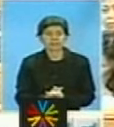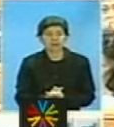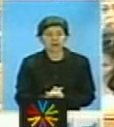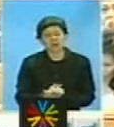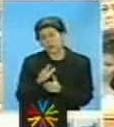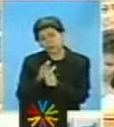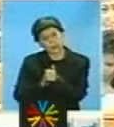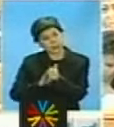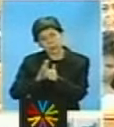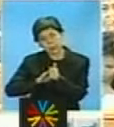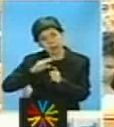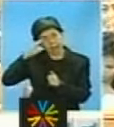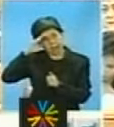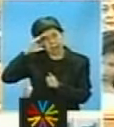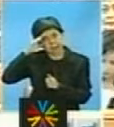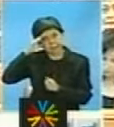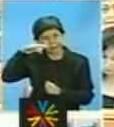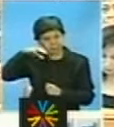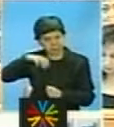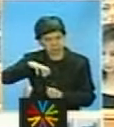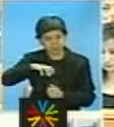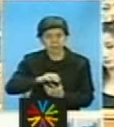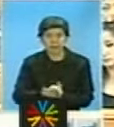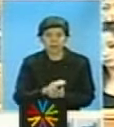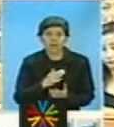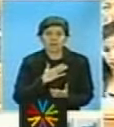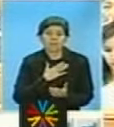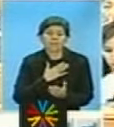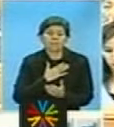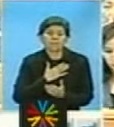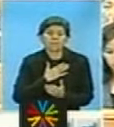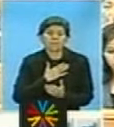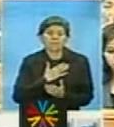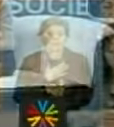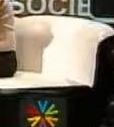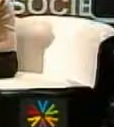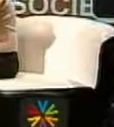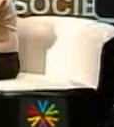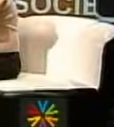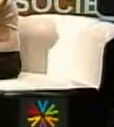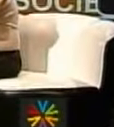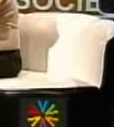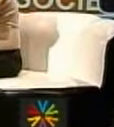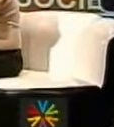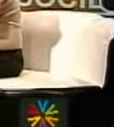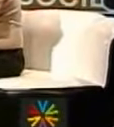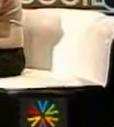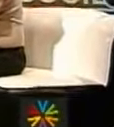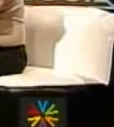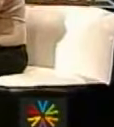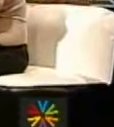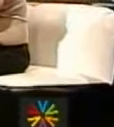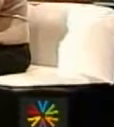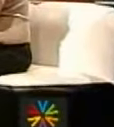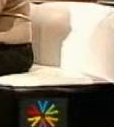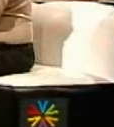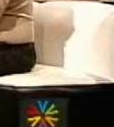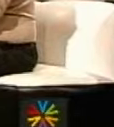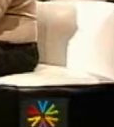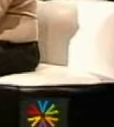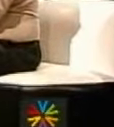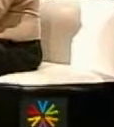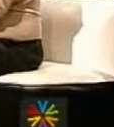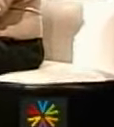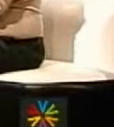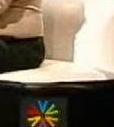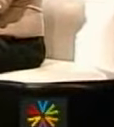โดยหลักวิชาเนี่ยมันต้องใช้ศัพท์ต่างประเทศก่อนแล้วแปลไทยแปลไทยแล้วมันสับสนไงฮะคือสัต่างประเทศมันชัดเจนสิ่งที่เราเรียกว่าHead of Government